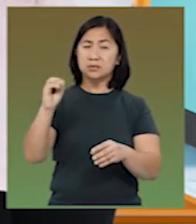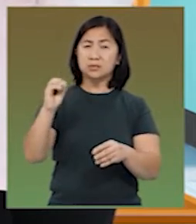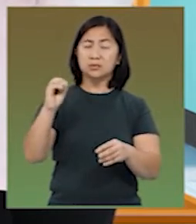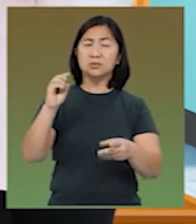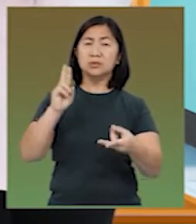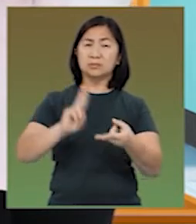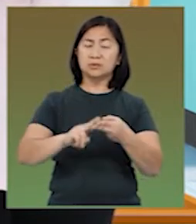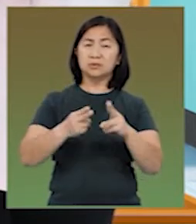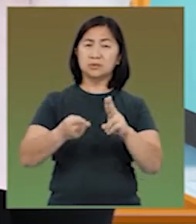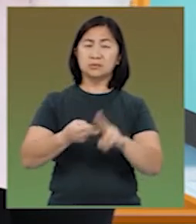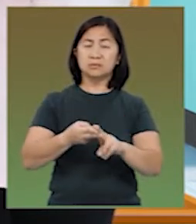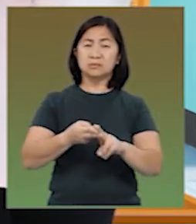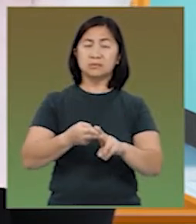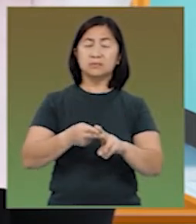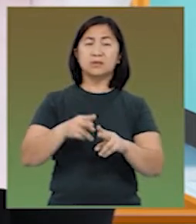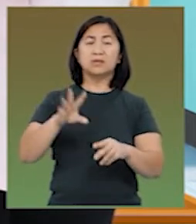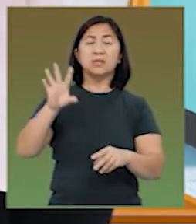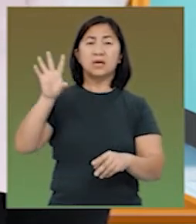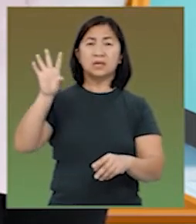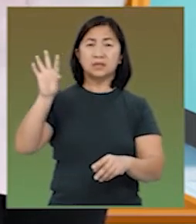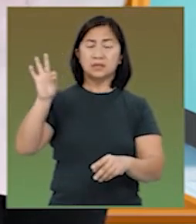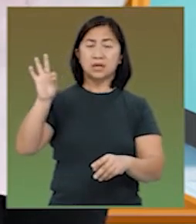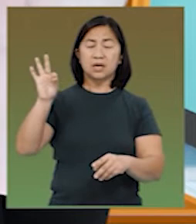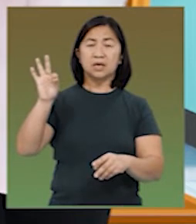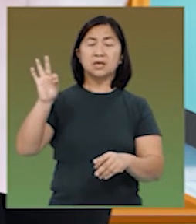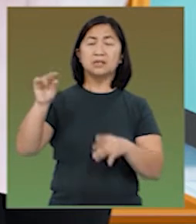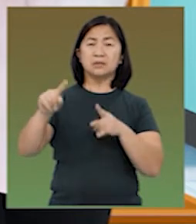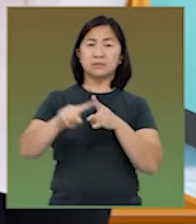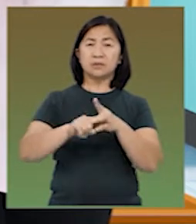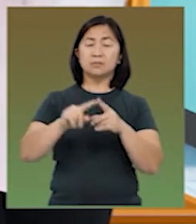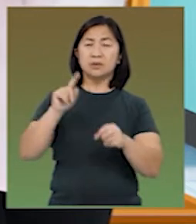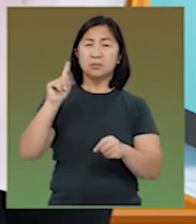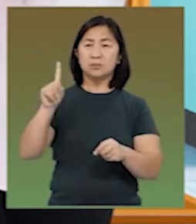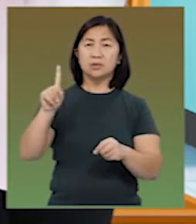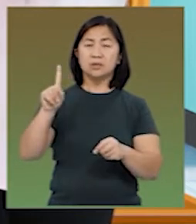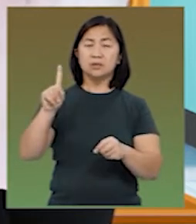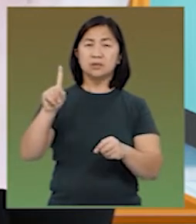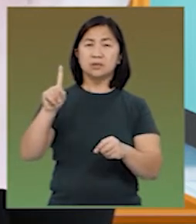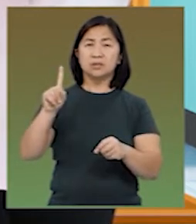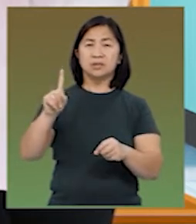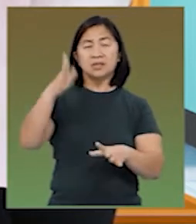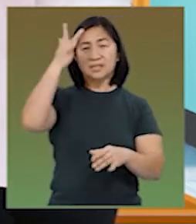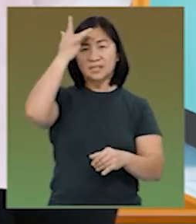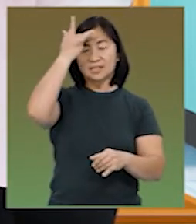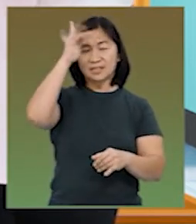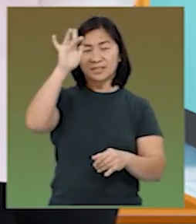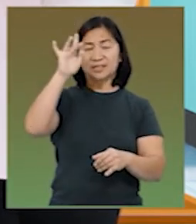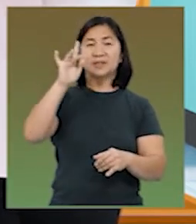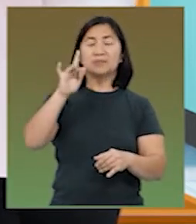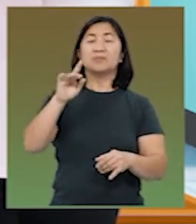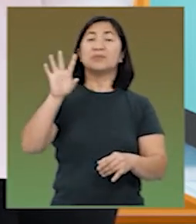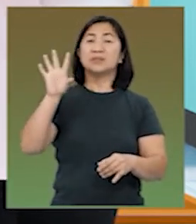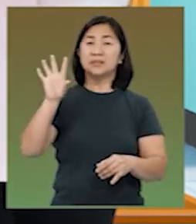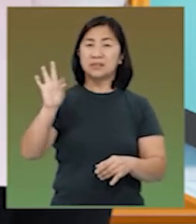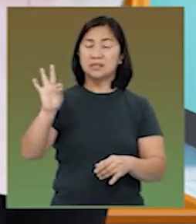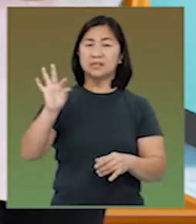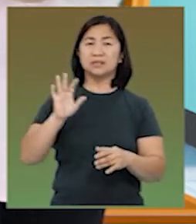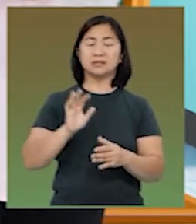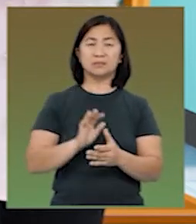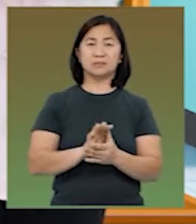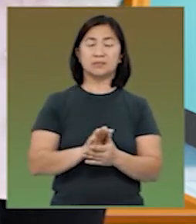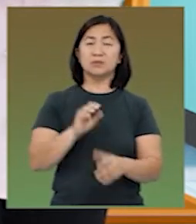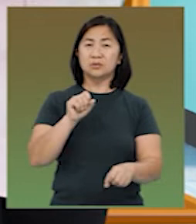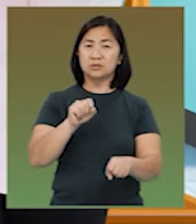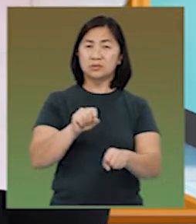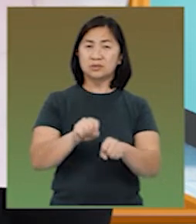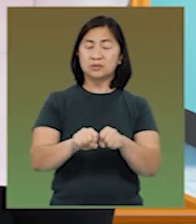non-zero digits. Kaya, 9 divided by 1 ay... Ang gagaling!